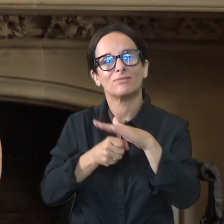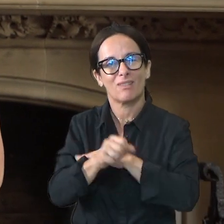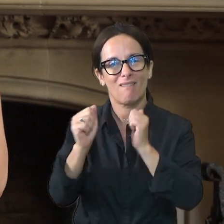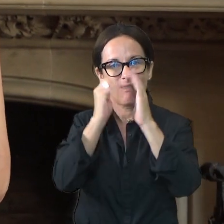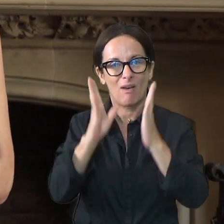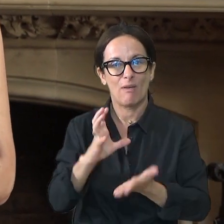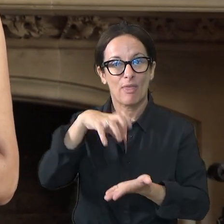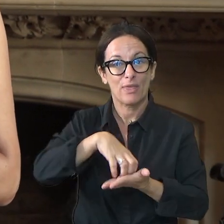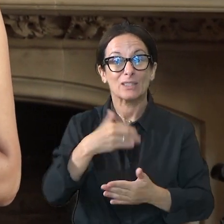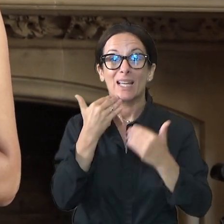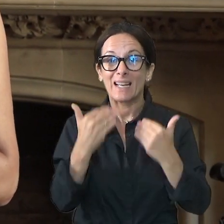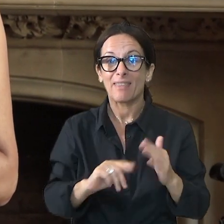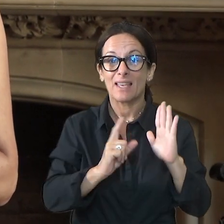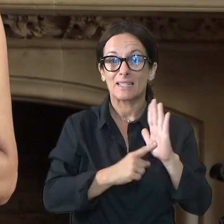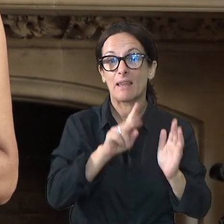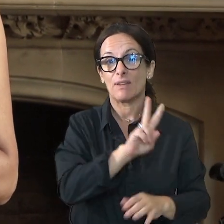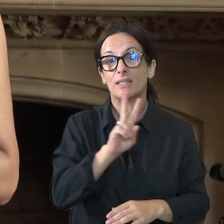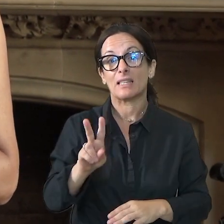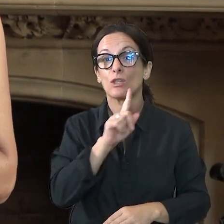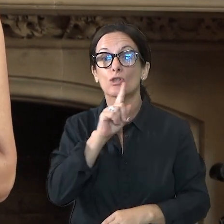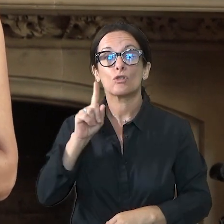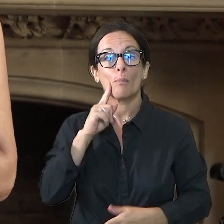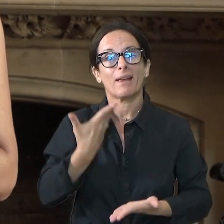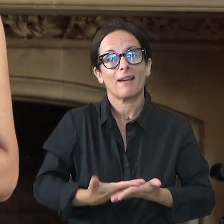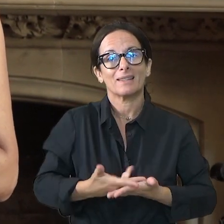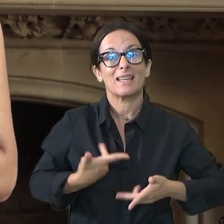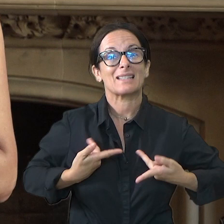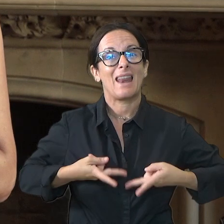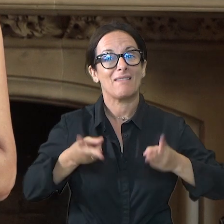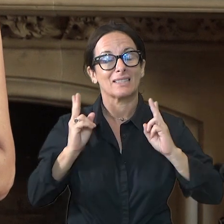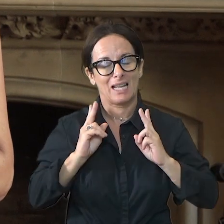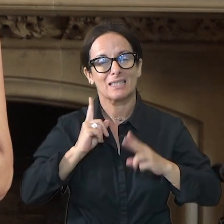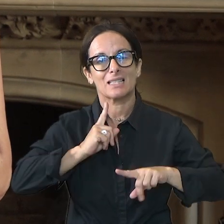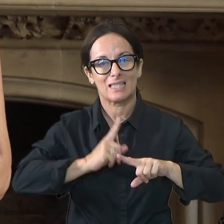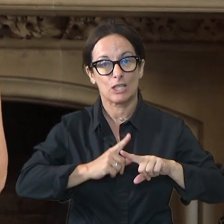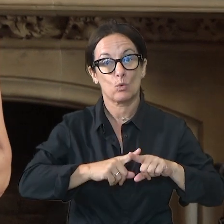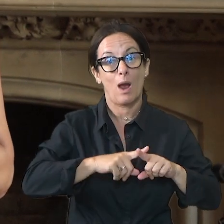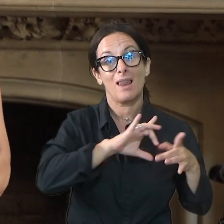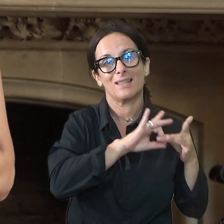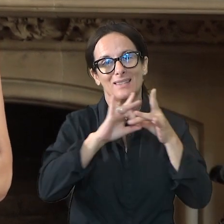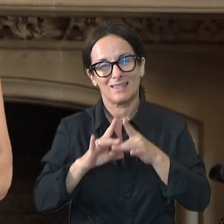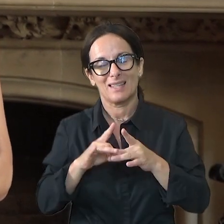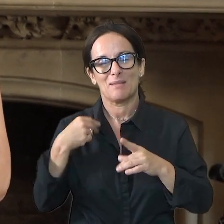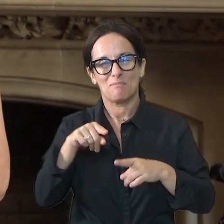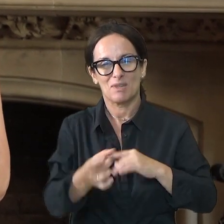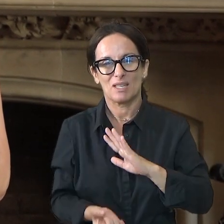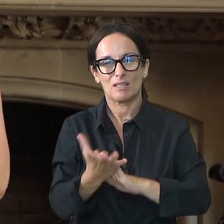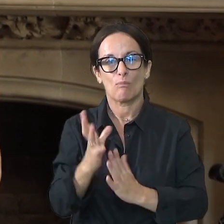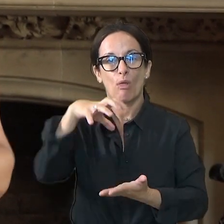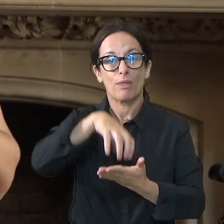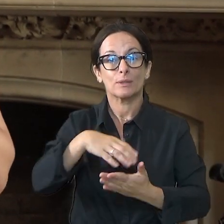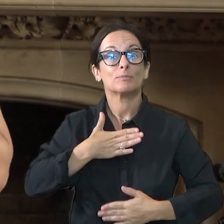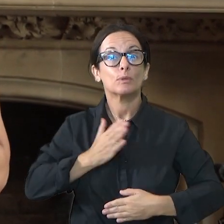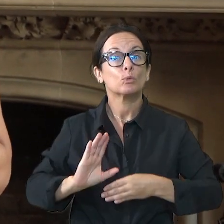la llei 10/22 de garantia de la llibertat sexual i que per part del Consell de Mallorca consisteix